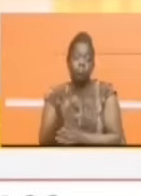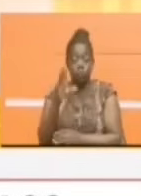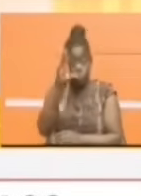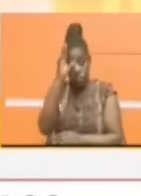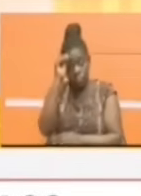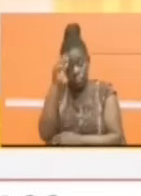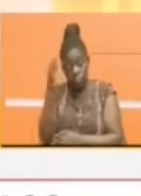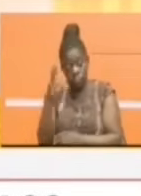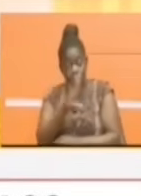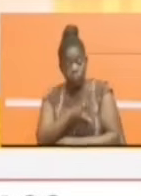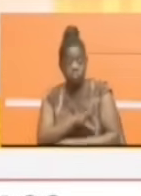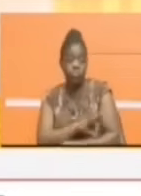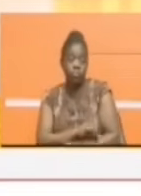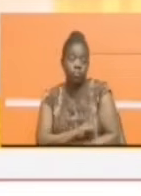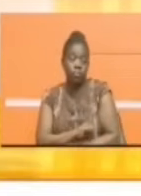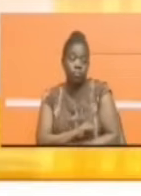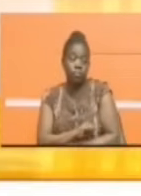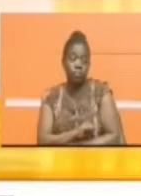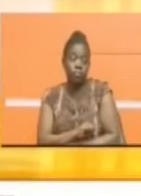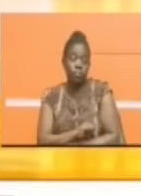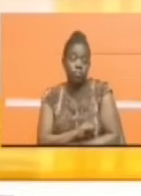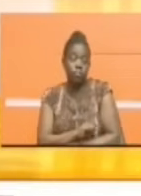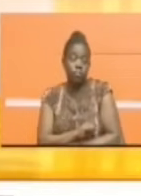omuli obugumiikiriza,